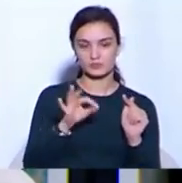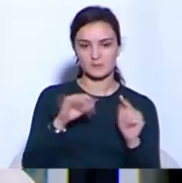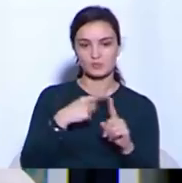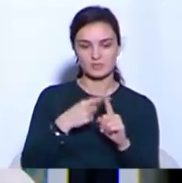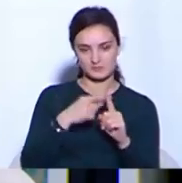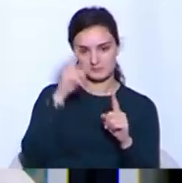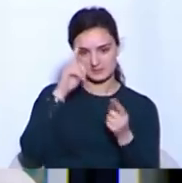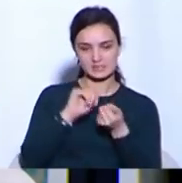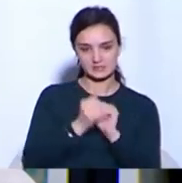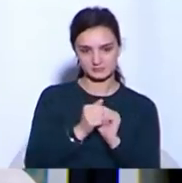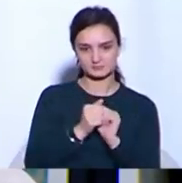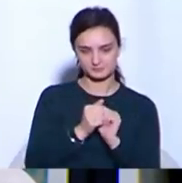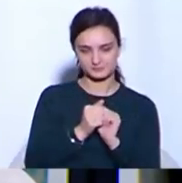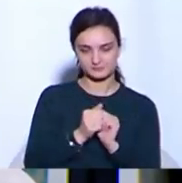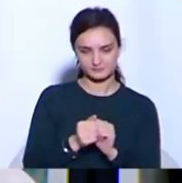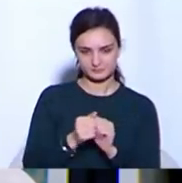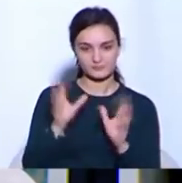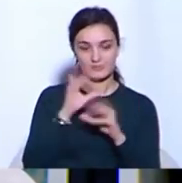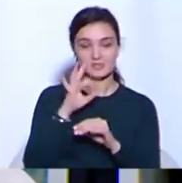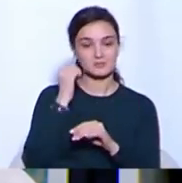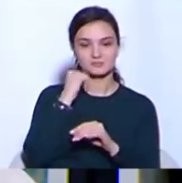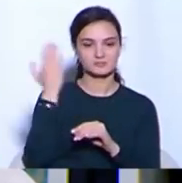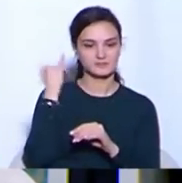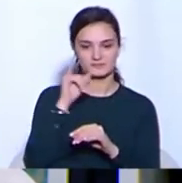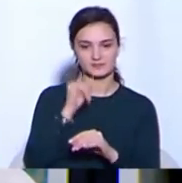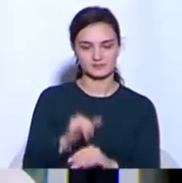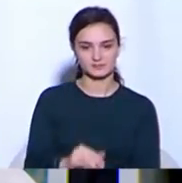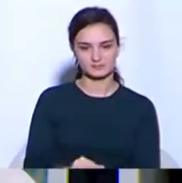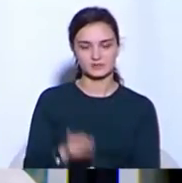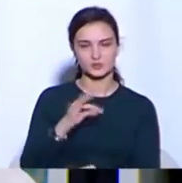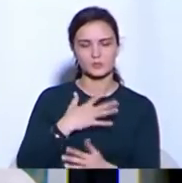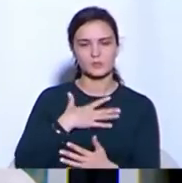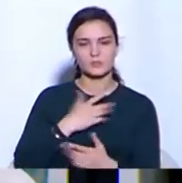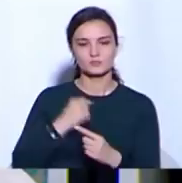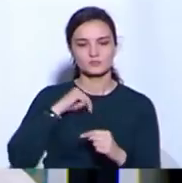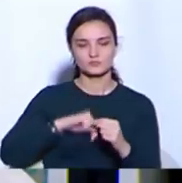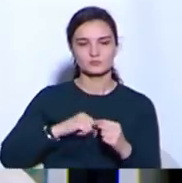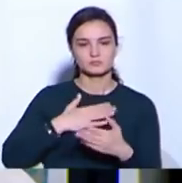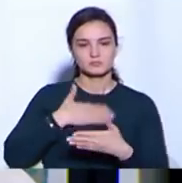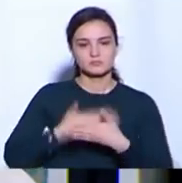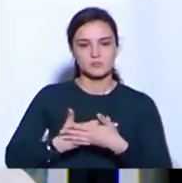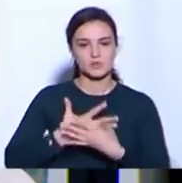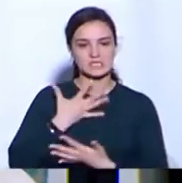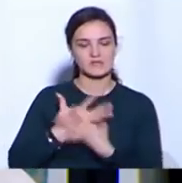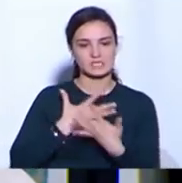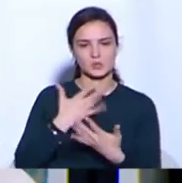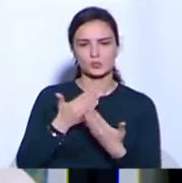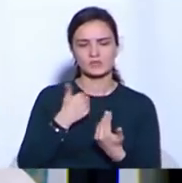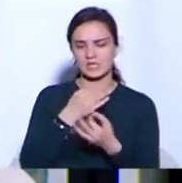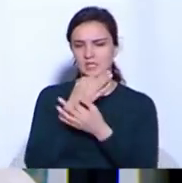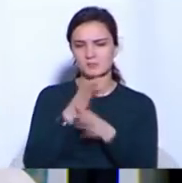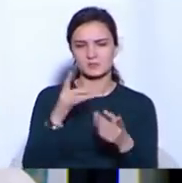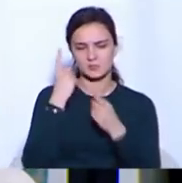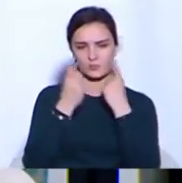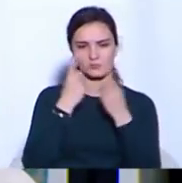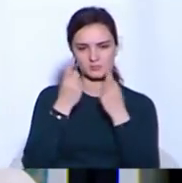ემოცია და მეხსიერება გავფილტროთ. ზოგადად მოტივაციასთან ერთად თუ გვინდა ნებისმიერი